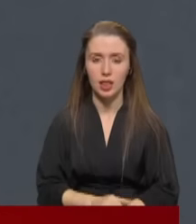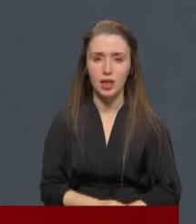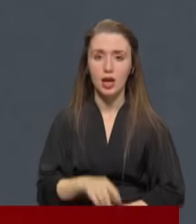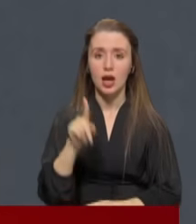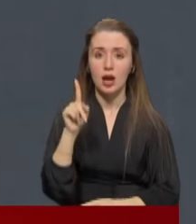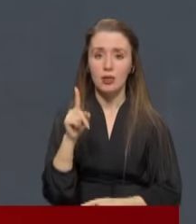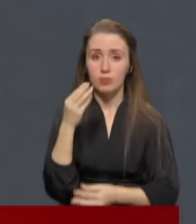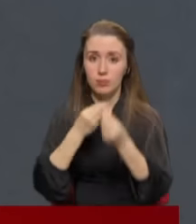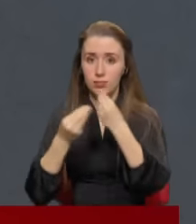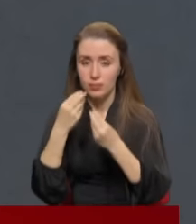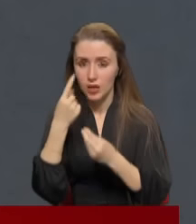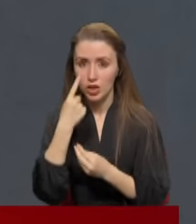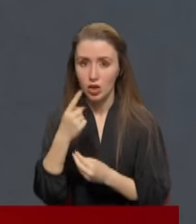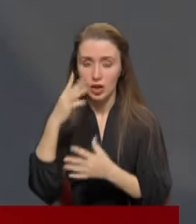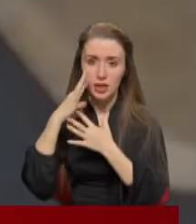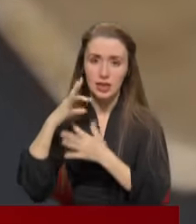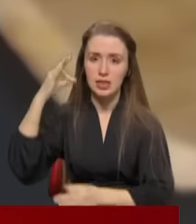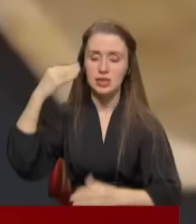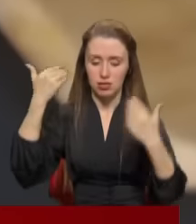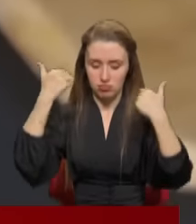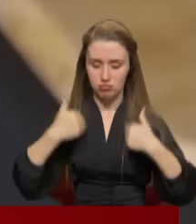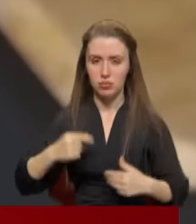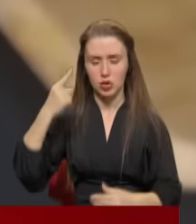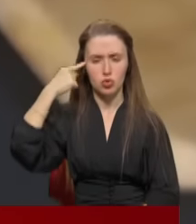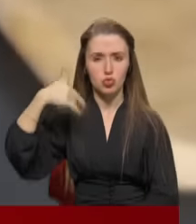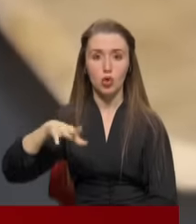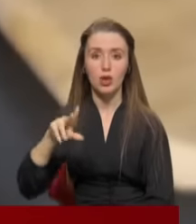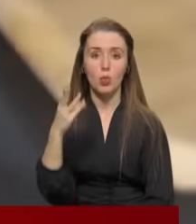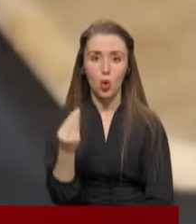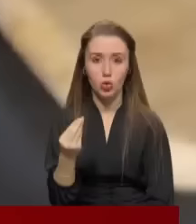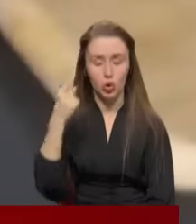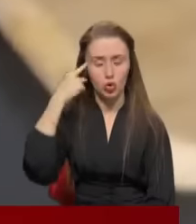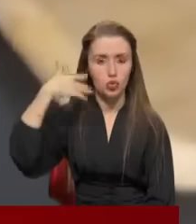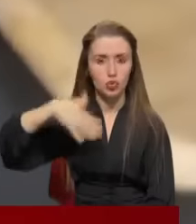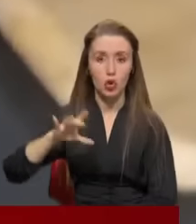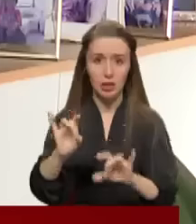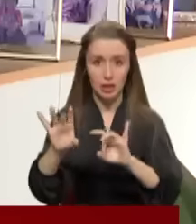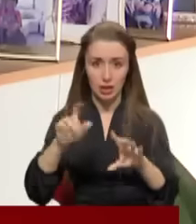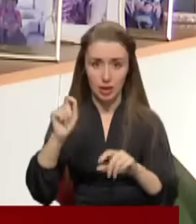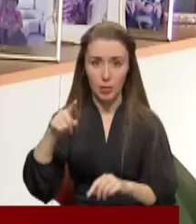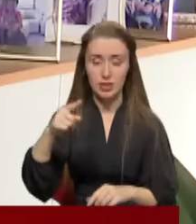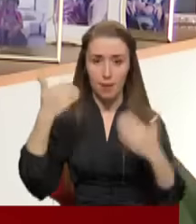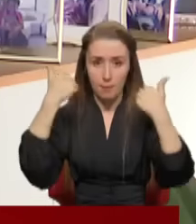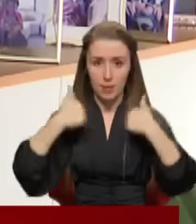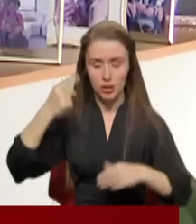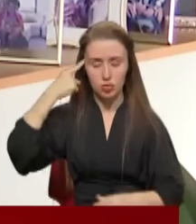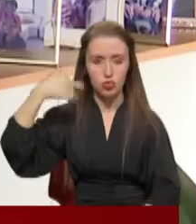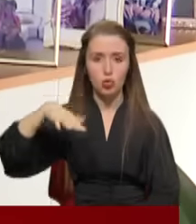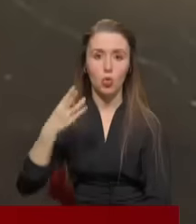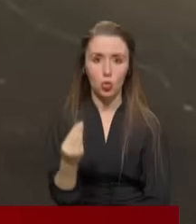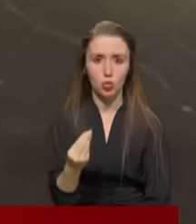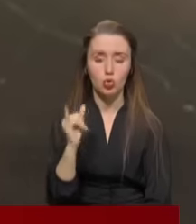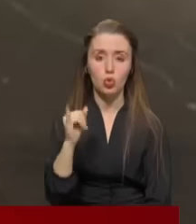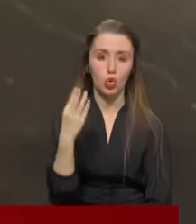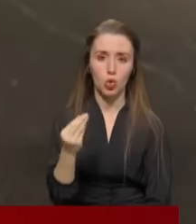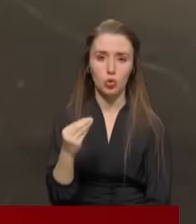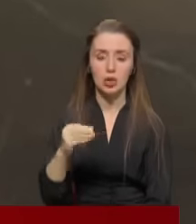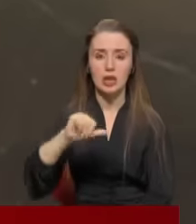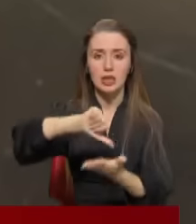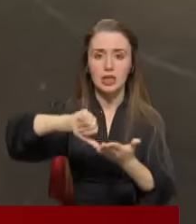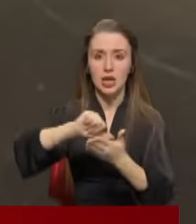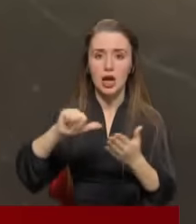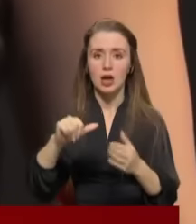yönlü beslenmeler insan bedeninde şok etkisi yaratır. Şok diyet yaparsanız bedeninizi şoka sokarsınız. Yağ yakan